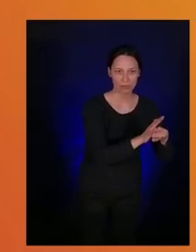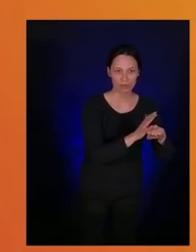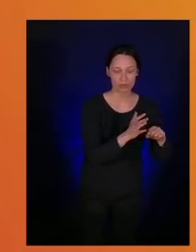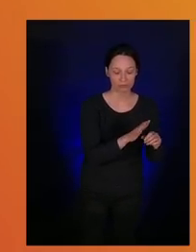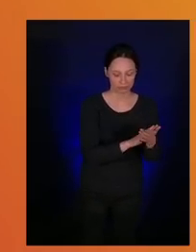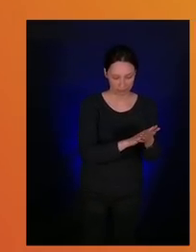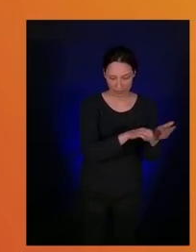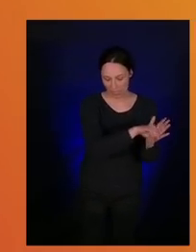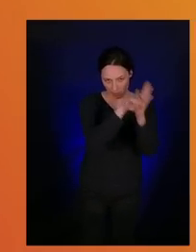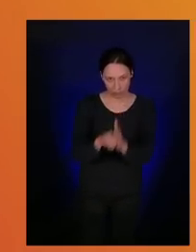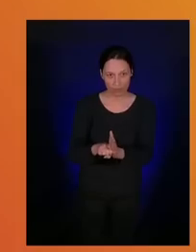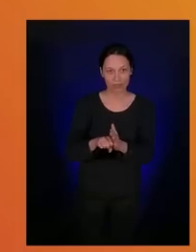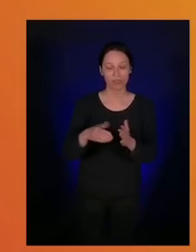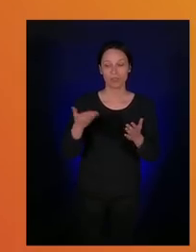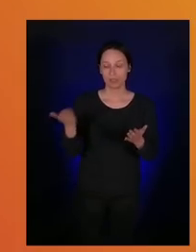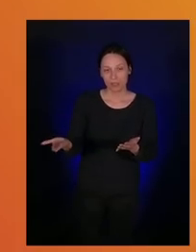micro-présence dans les questions